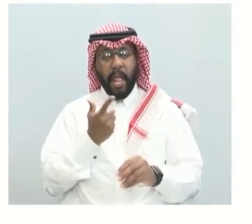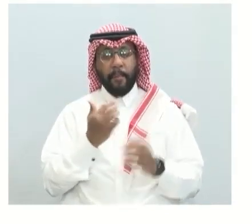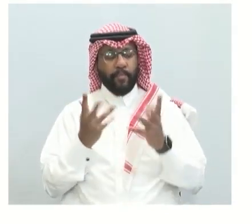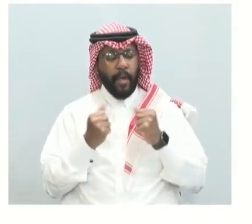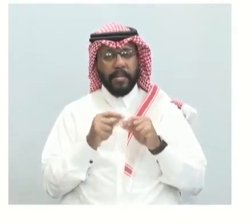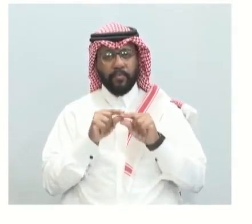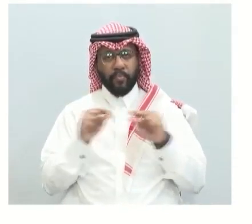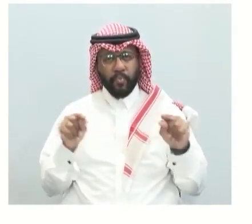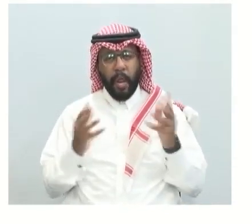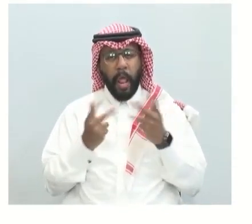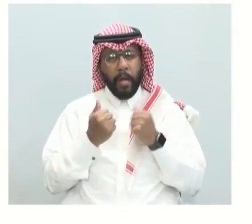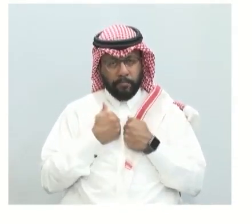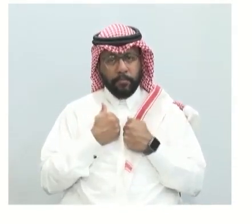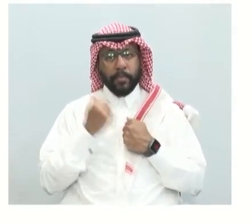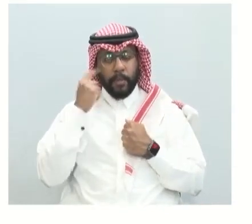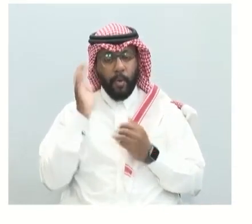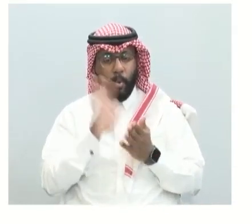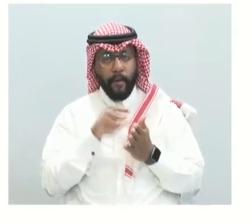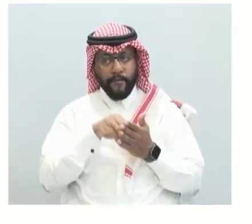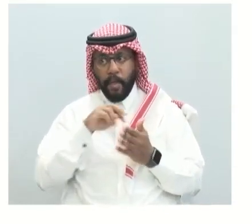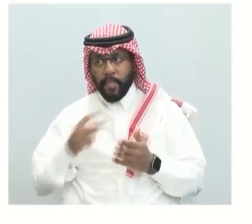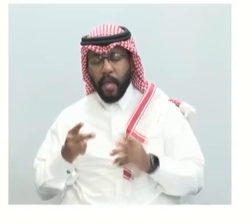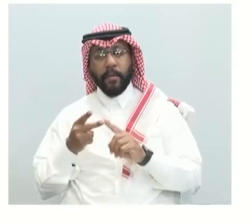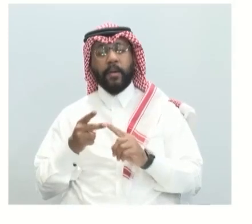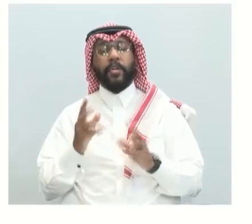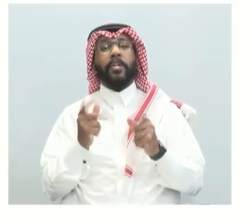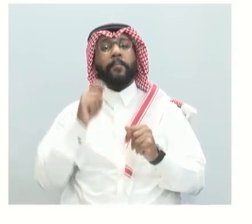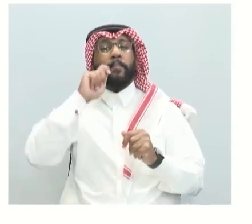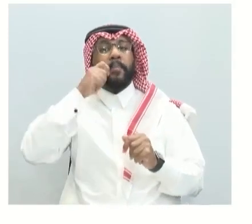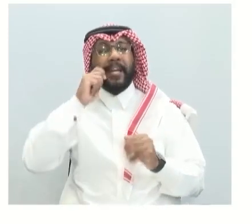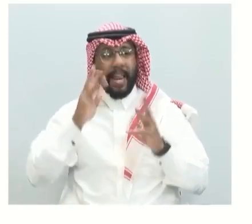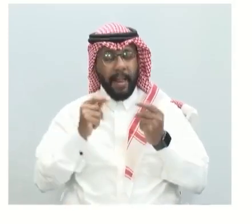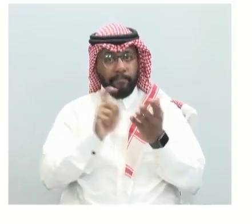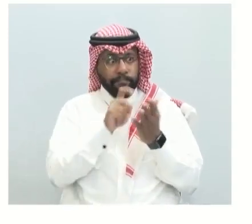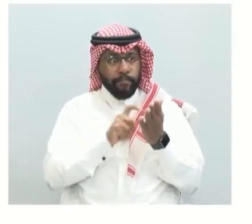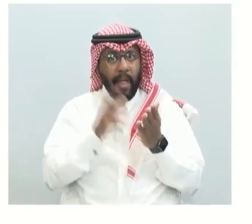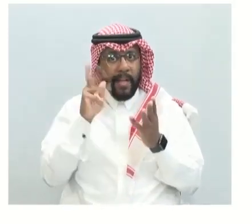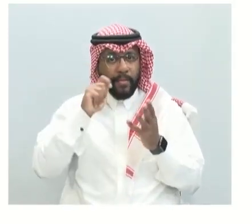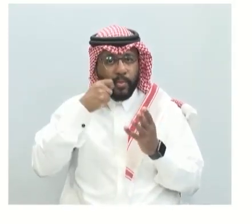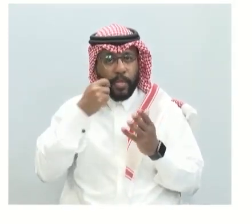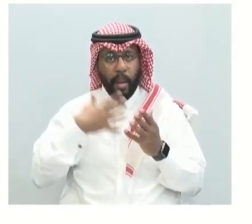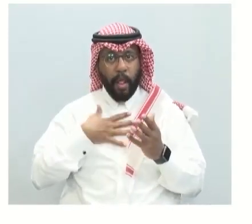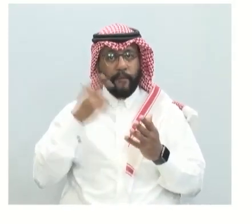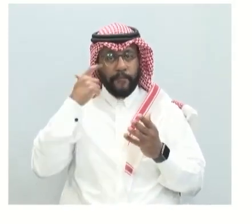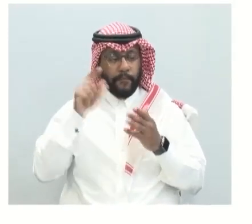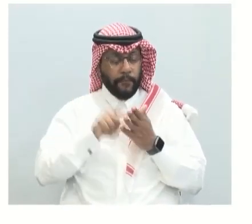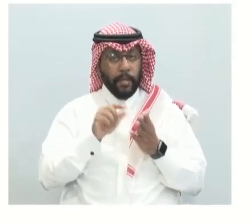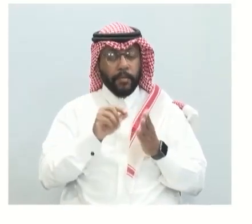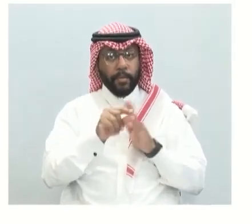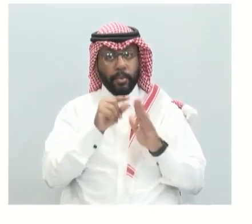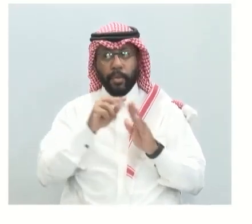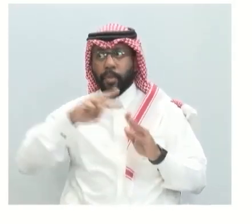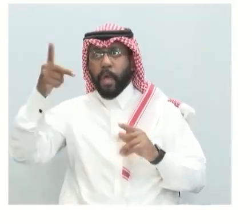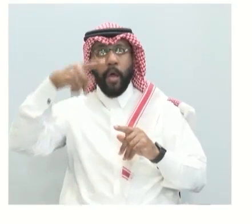بالمايكروسوفت وبعد اقوم بالضغط على next اقوم بادخال كلمه السر اقوم بكتابه اسمي الذي سيظهر امام